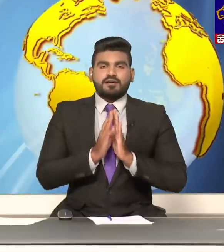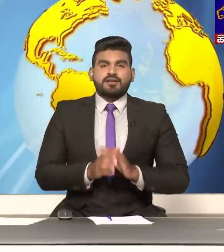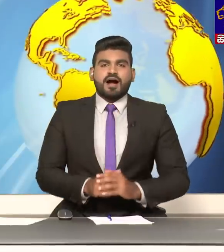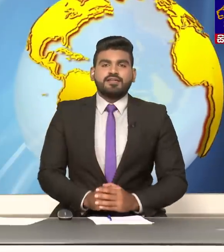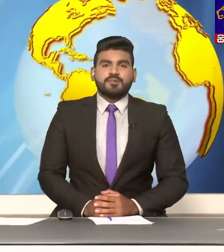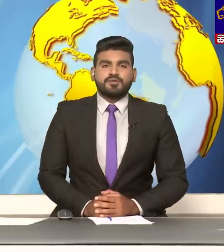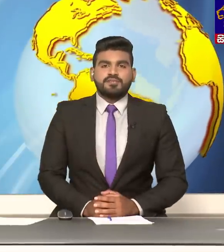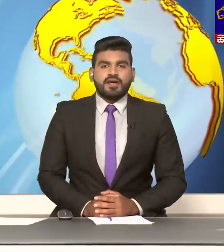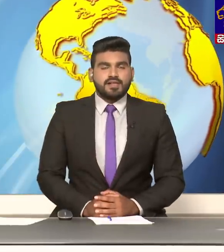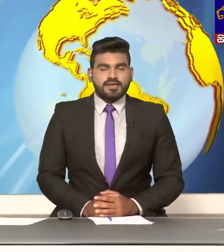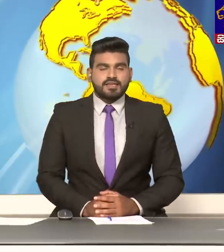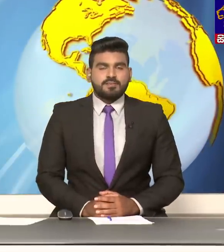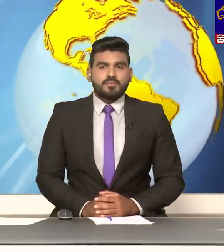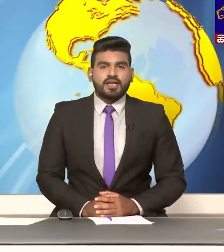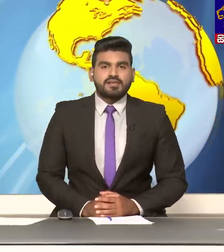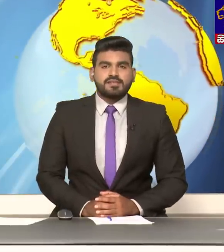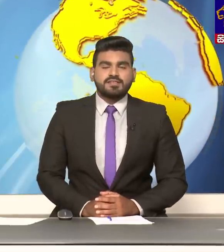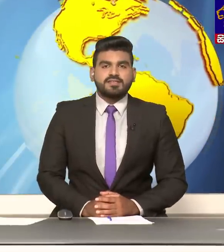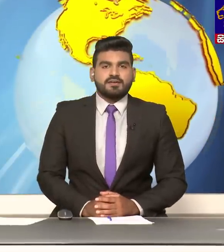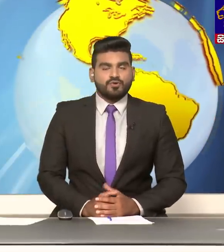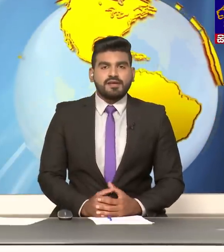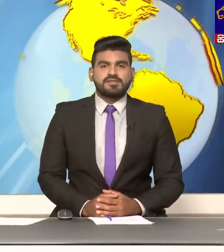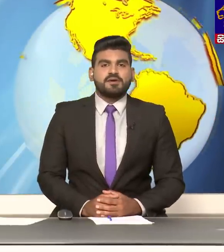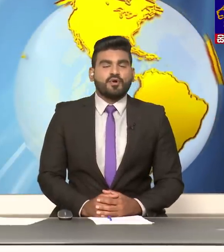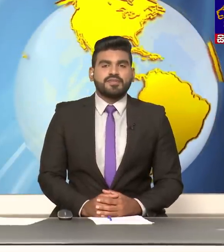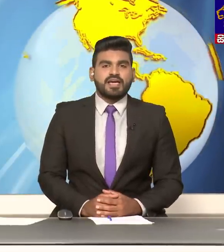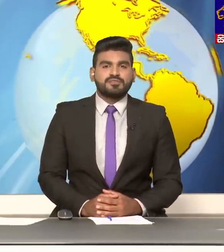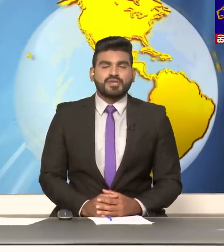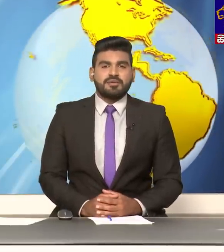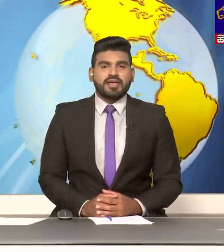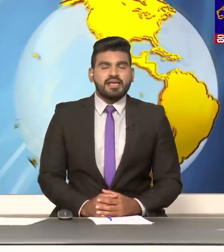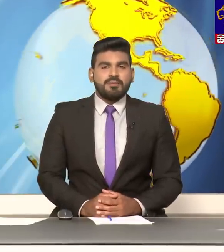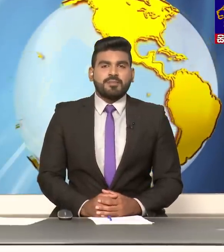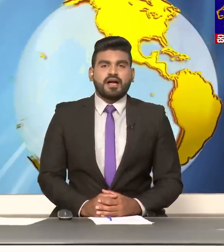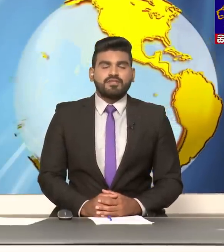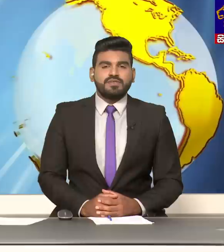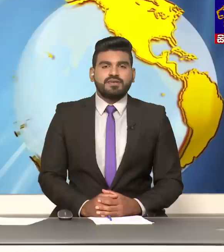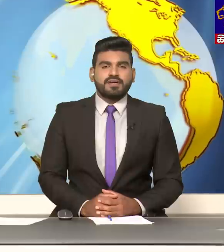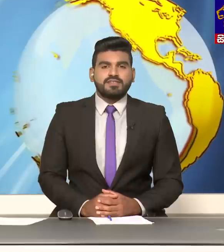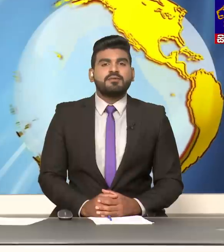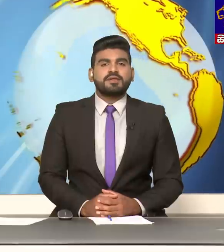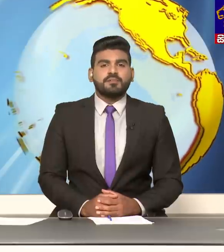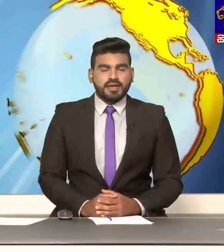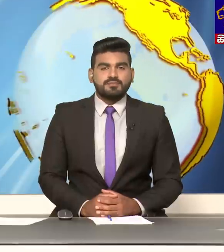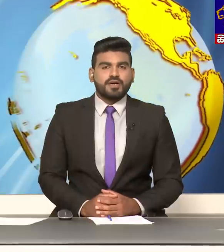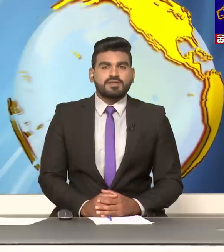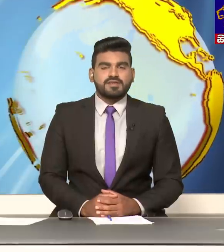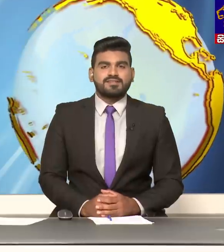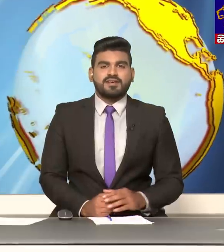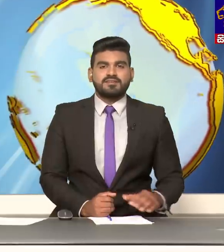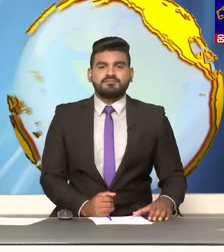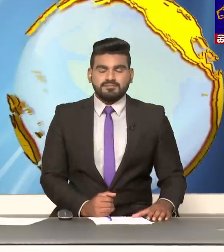අයිබෝවන් කාලීන ප්‍රවෘත්ති වාර්තාකරණයේ ප්‍රමුඛයා සියත උදෑසන ප්‍රවෘත්ති විකාශයයි මේ මම කවිඳු විජේවර්ධන ප්‍රථමයෙන්